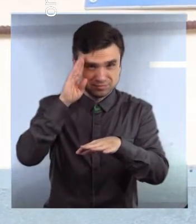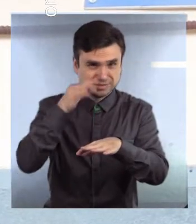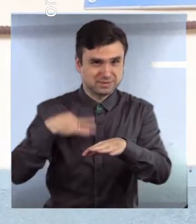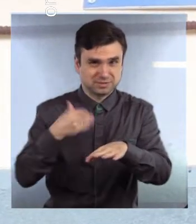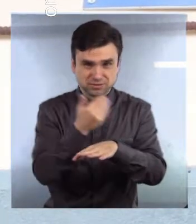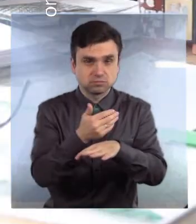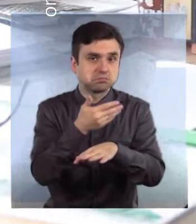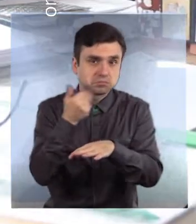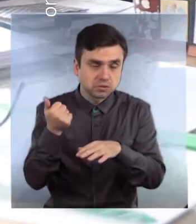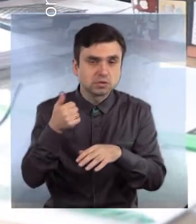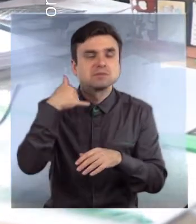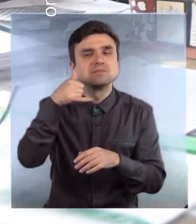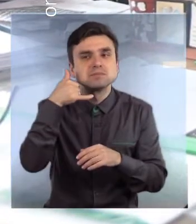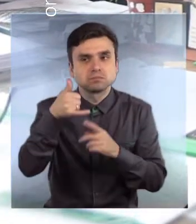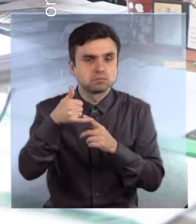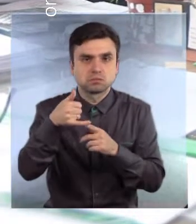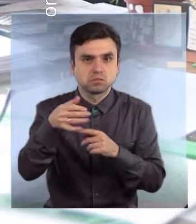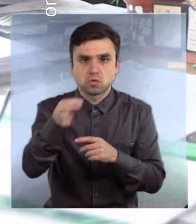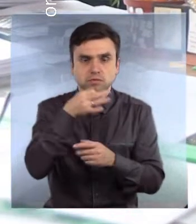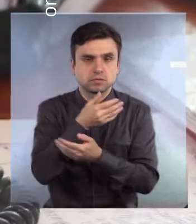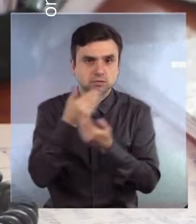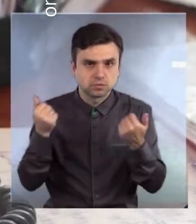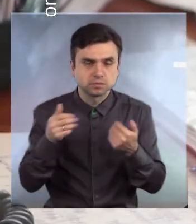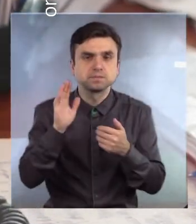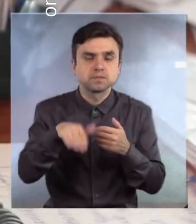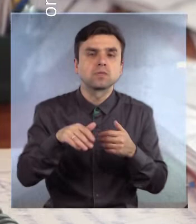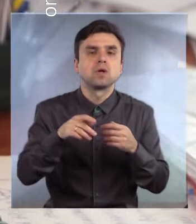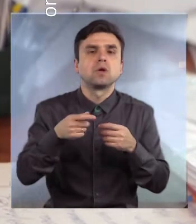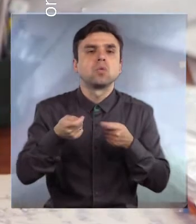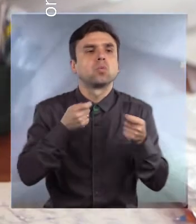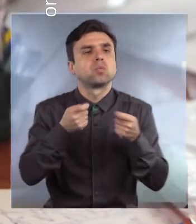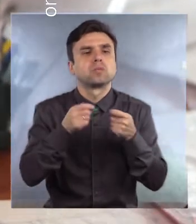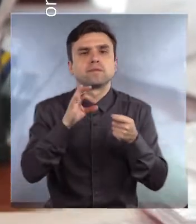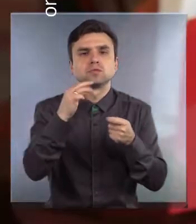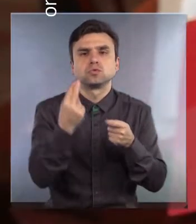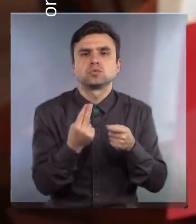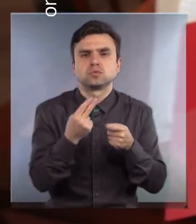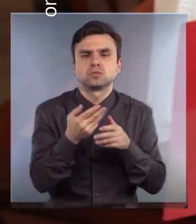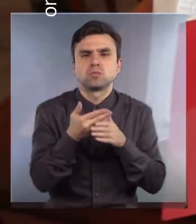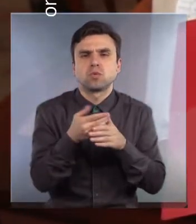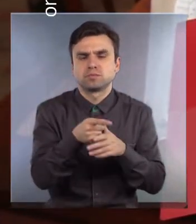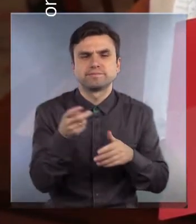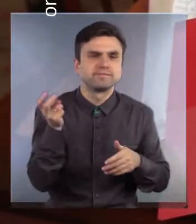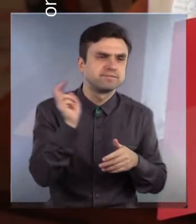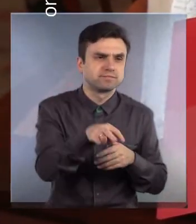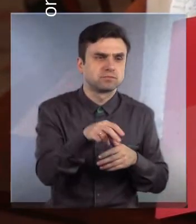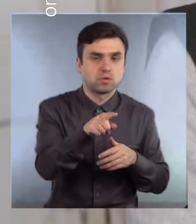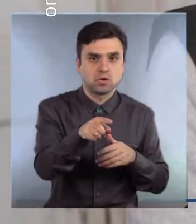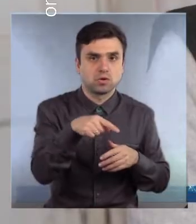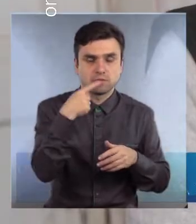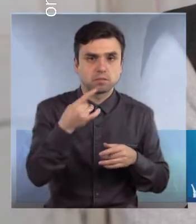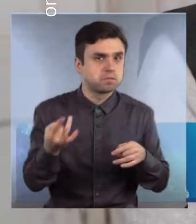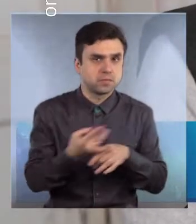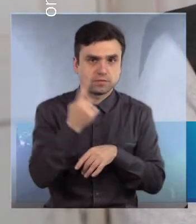управління соцзахисту. Про неї там взагалі вперше чують. Тому як ні пенсіонерка, ні її родичі жодного разу не звертались.